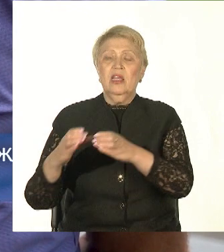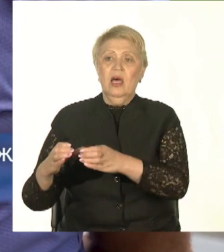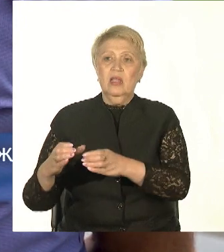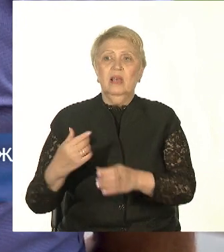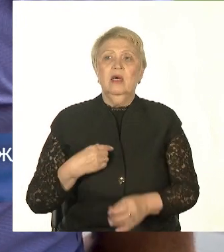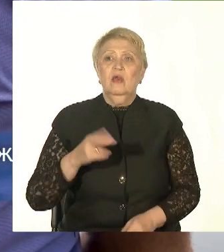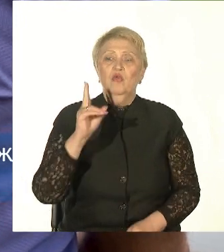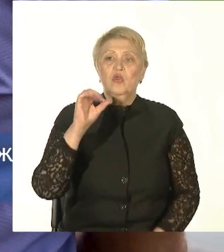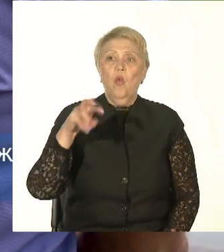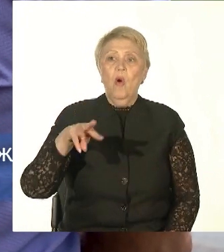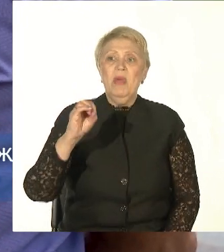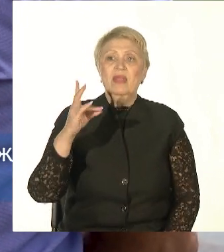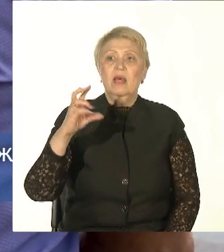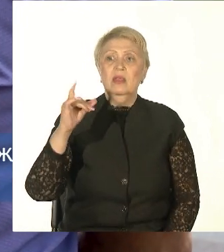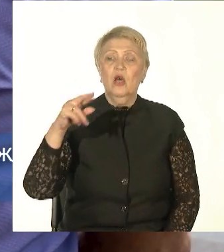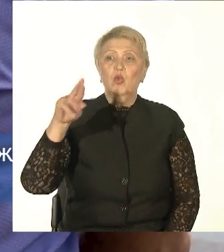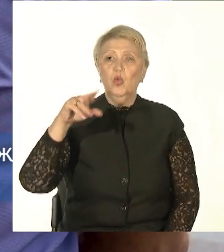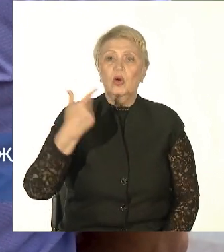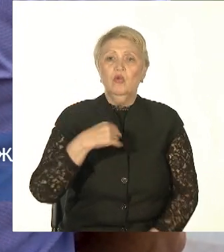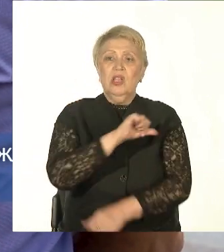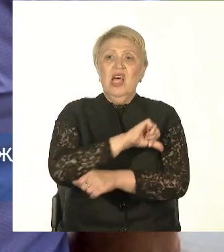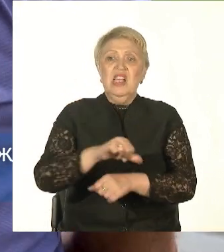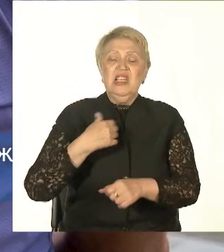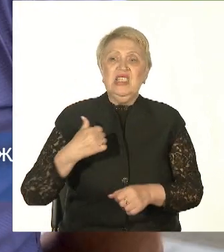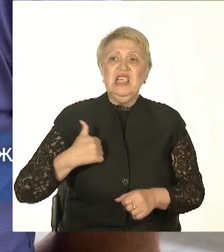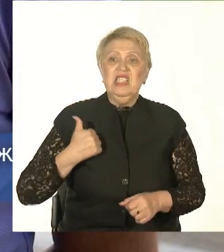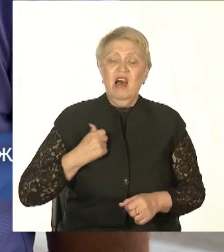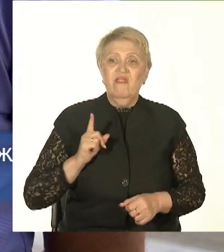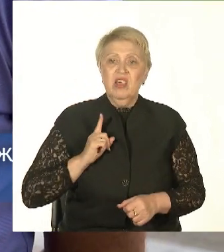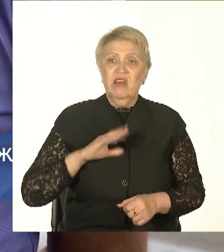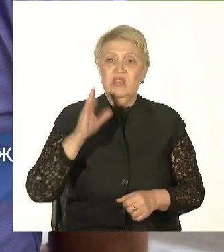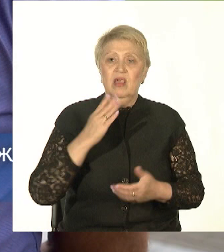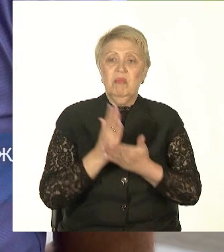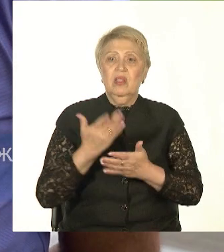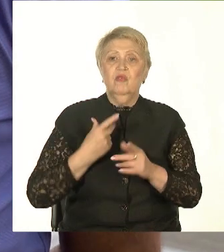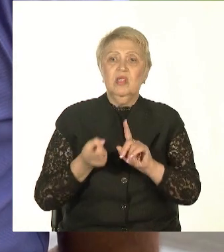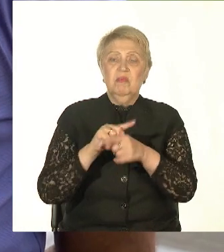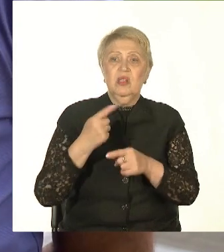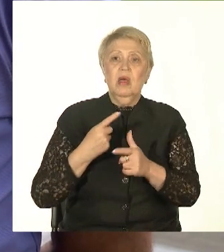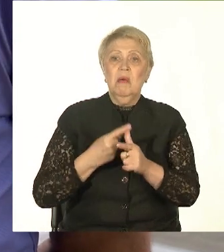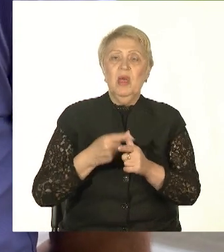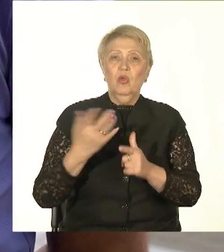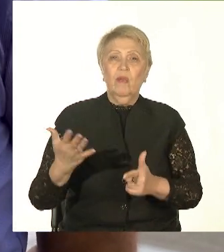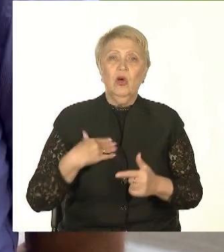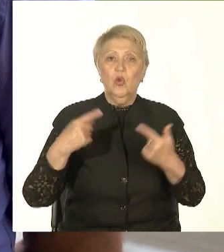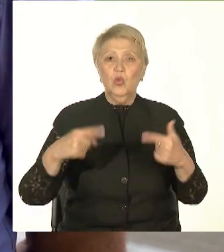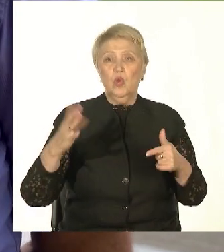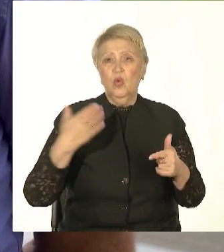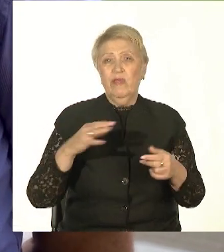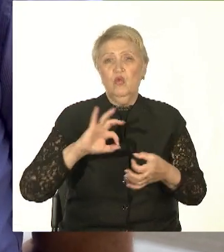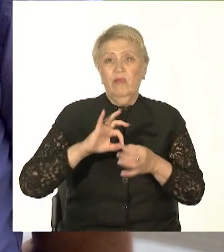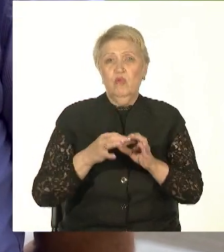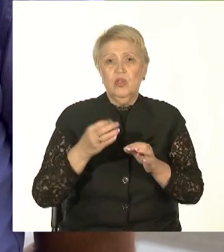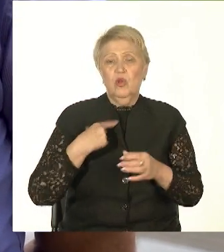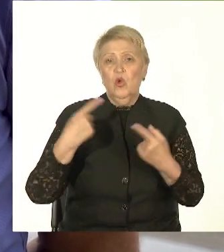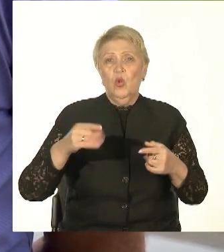комендатуры, заставы переименованы. То есть не просто переименованы, но несколько другой функционал, другое